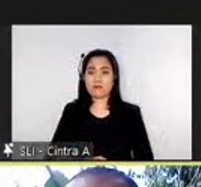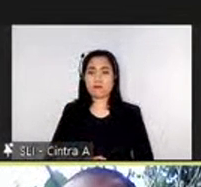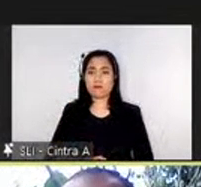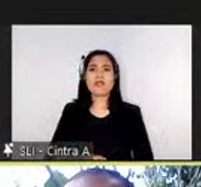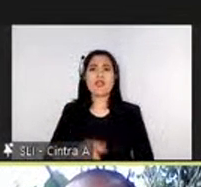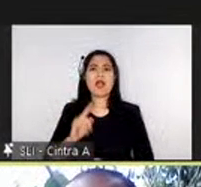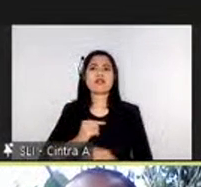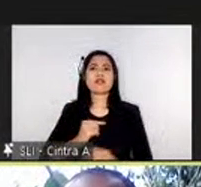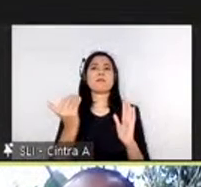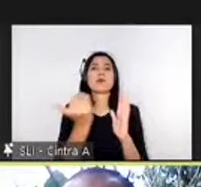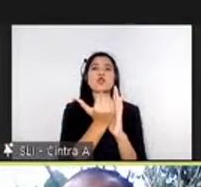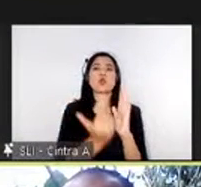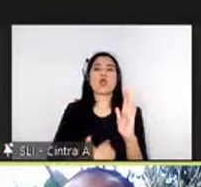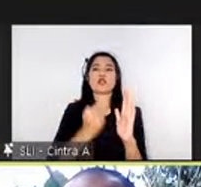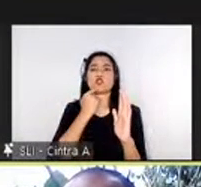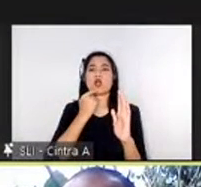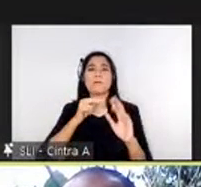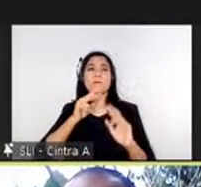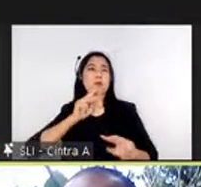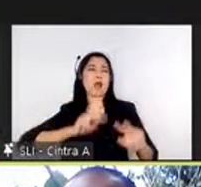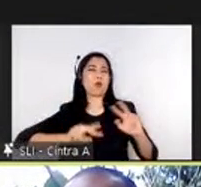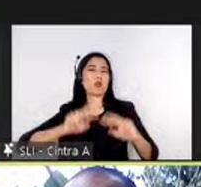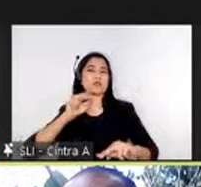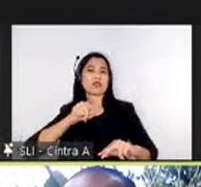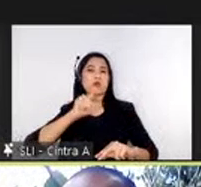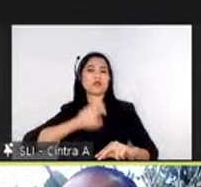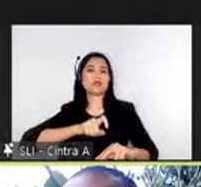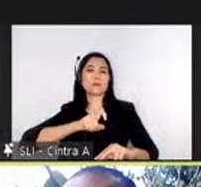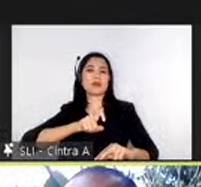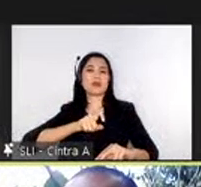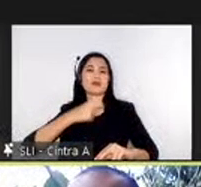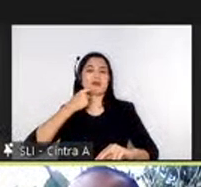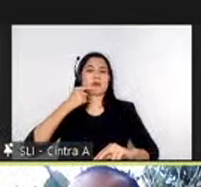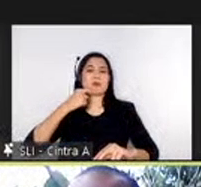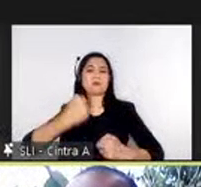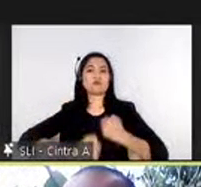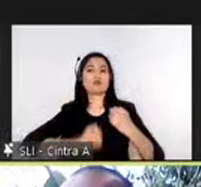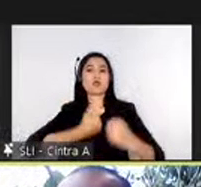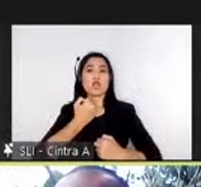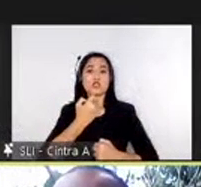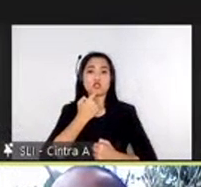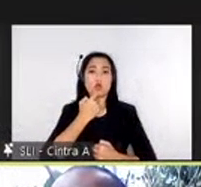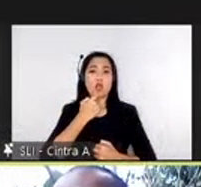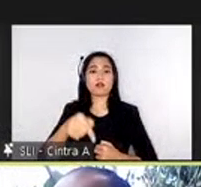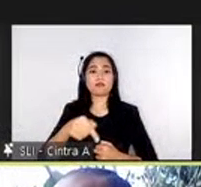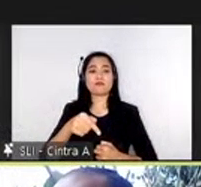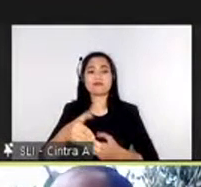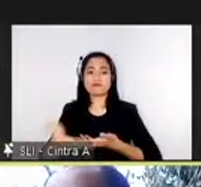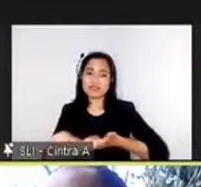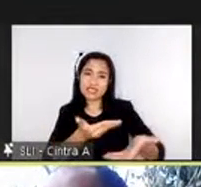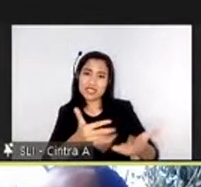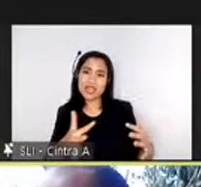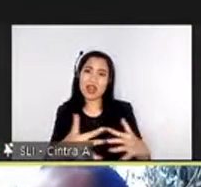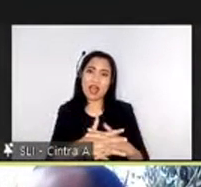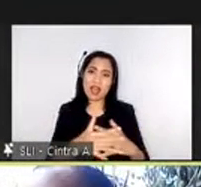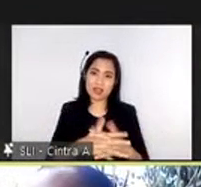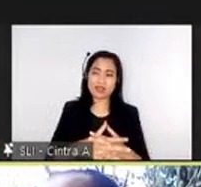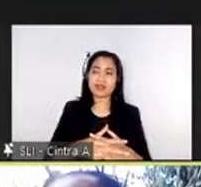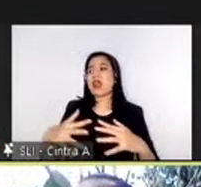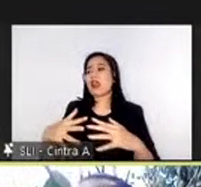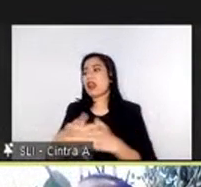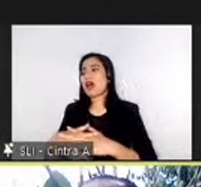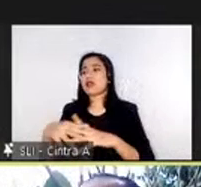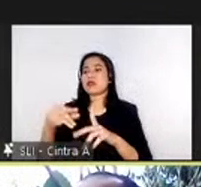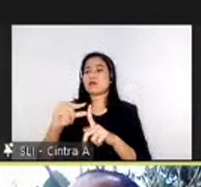ada regulasi pengawasan e pemenuhan kewajiban perusahaan terkait fasilitasi penyediaan lahan bagi masyarakat lahan plasma maupun lahan